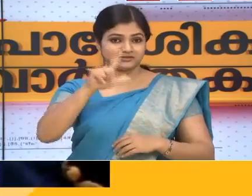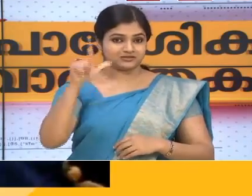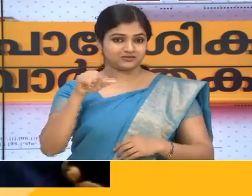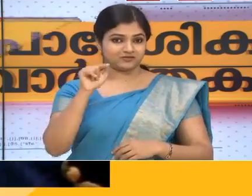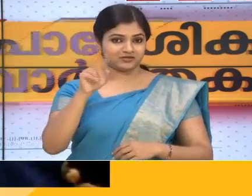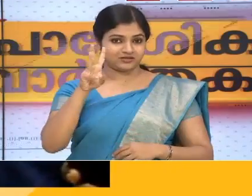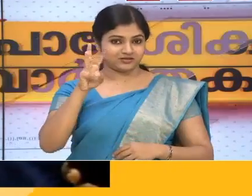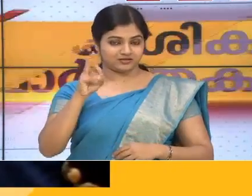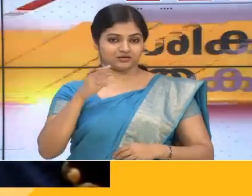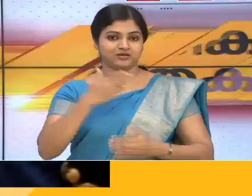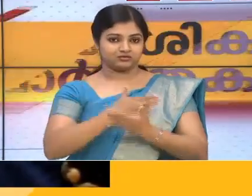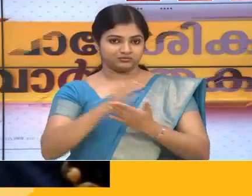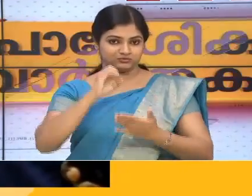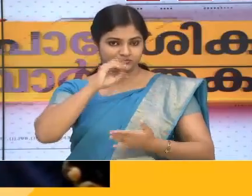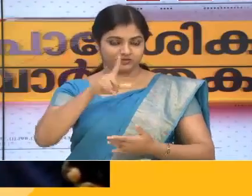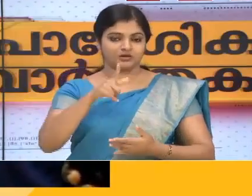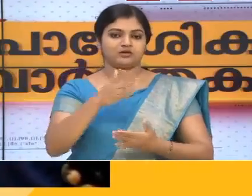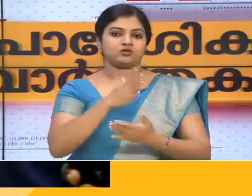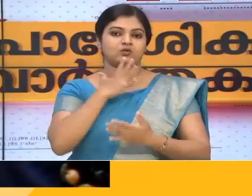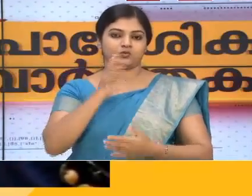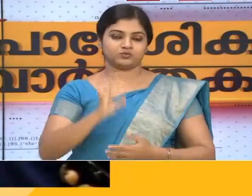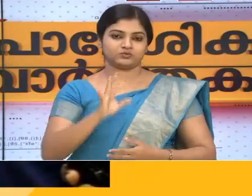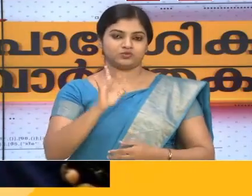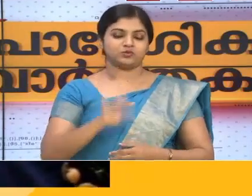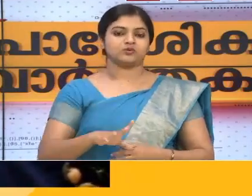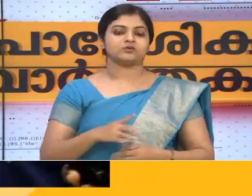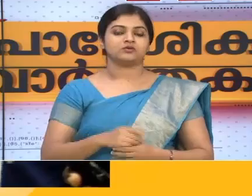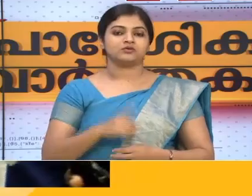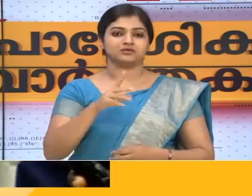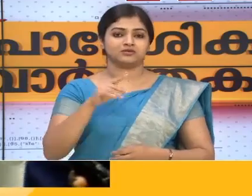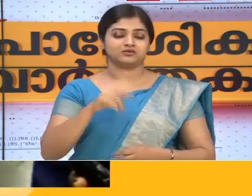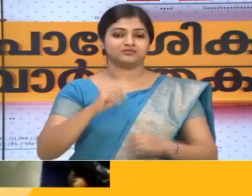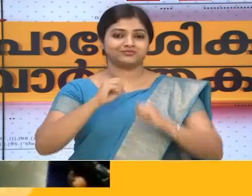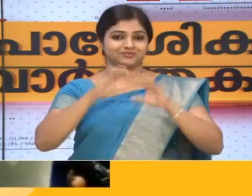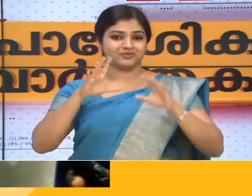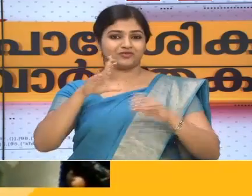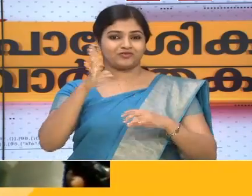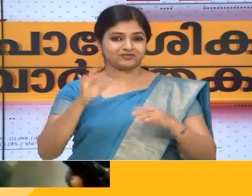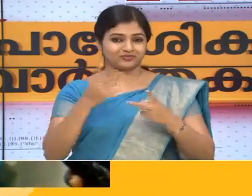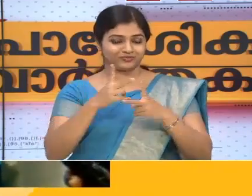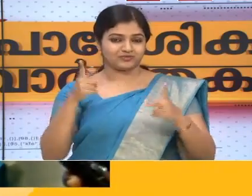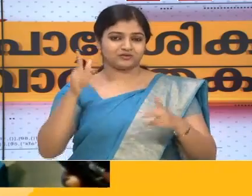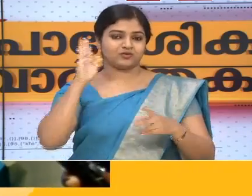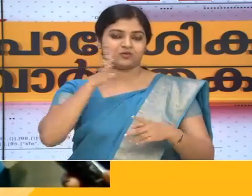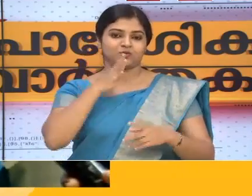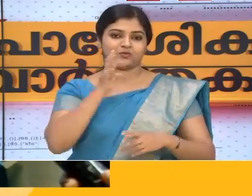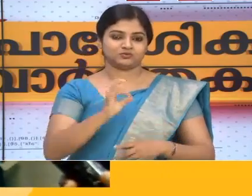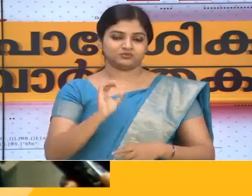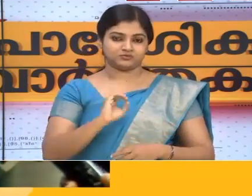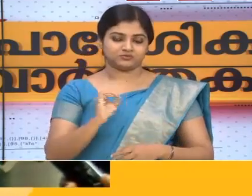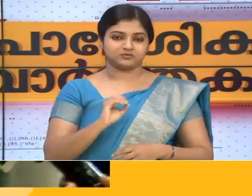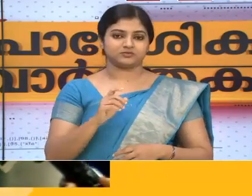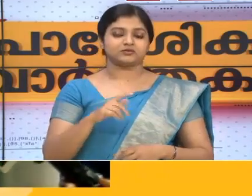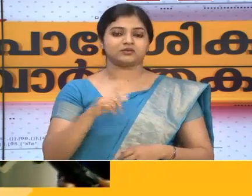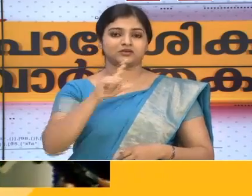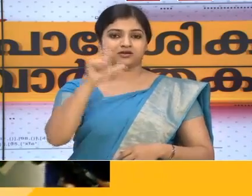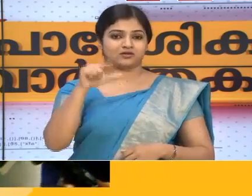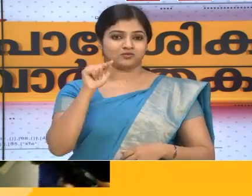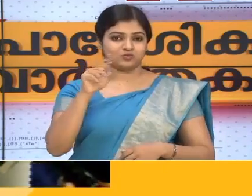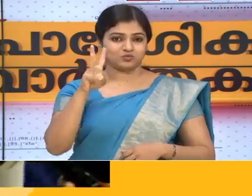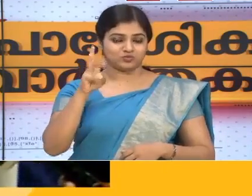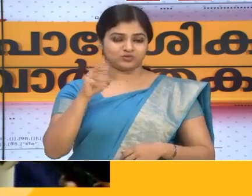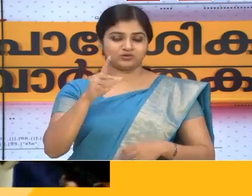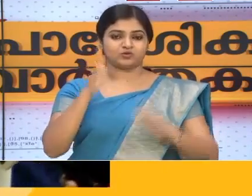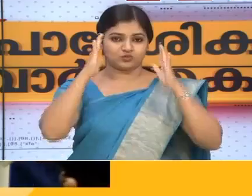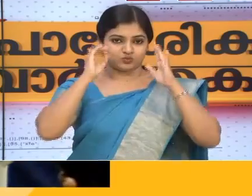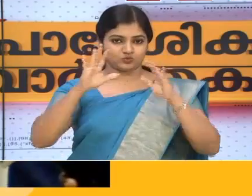കഥകൾ ഇതുപോലെയുള്ളത് വരും. അതുകൊണ്ട് ഇന്നും 6 മണിക്ക് മീറ്റിംഗ് ചേരുന്നുണ്ട്. അത് കഴിഞ്ഞിട്ട് 7:30 പ്രസ് റിലീസ് ഉണ്ടാകും. അപ്പോൾ ഈ നേരം